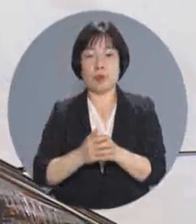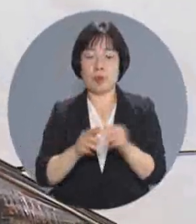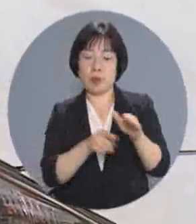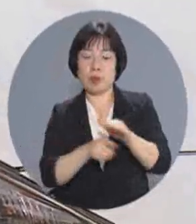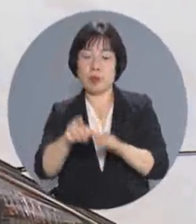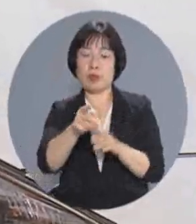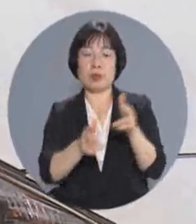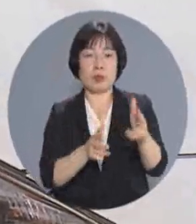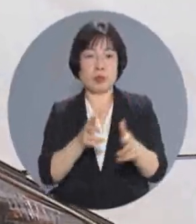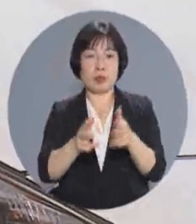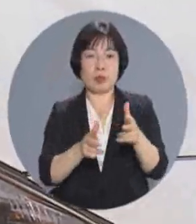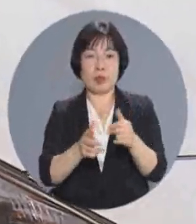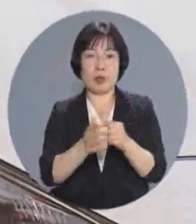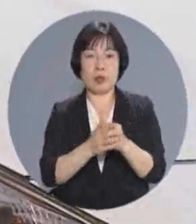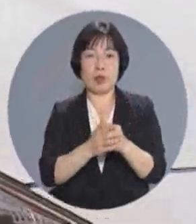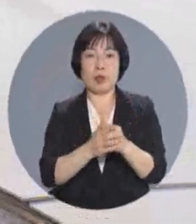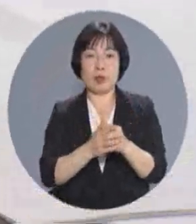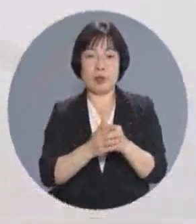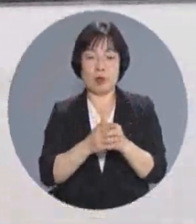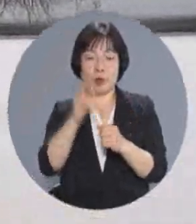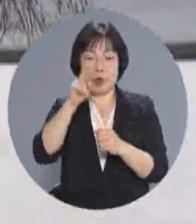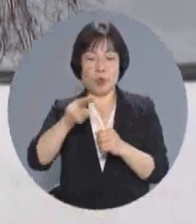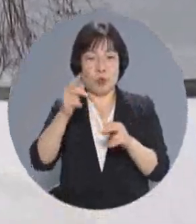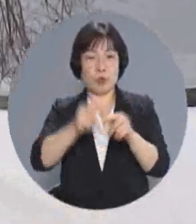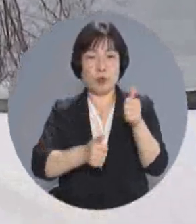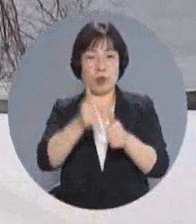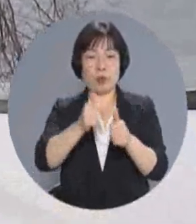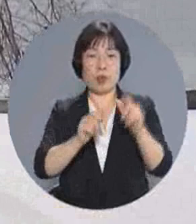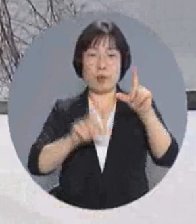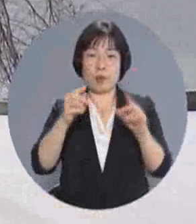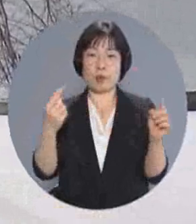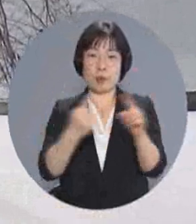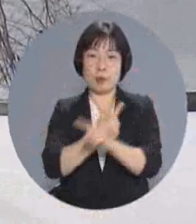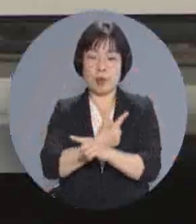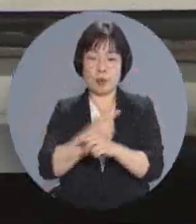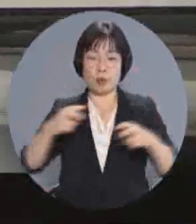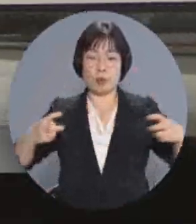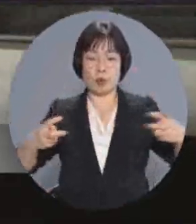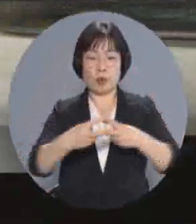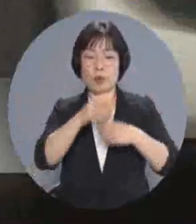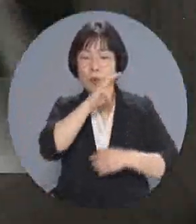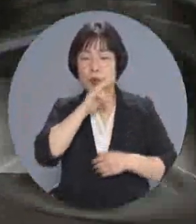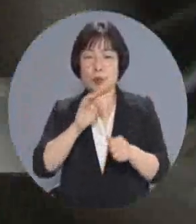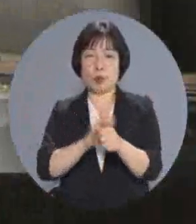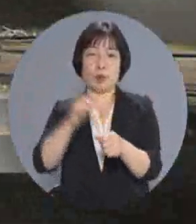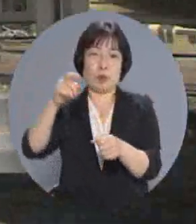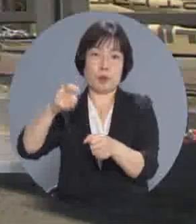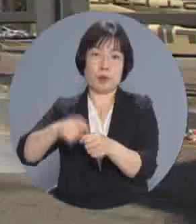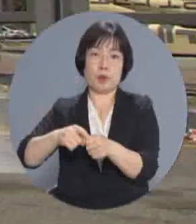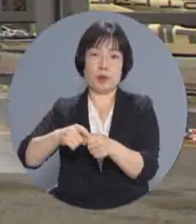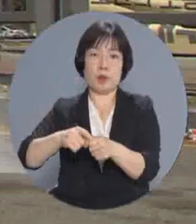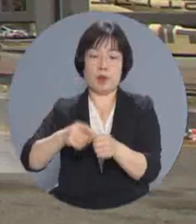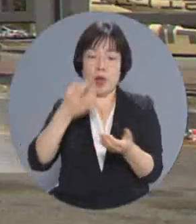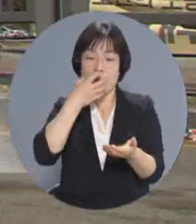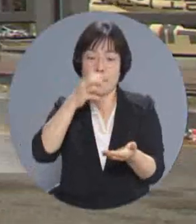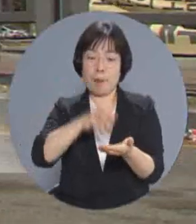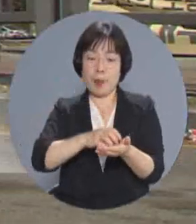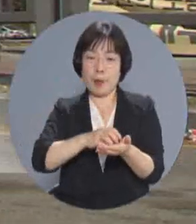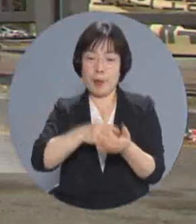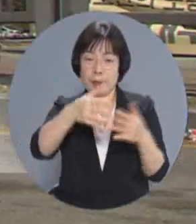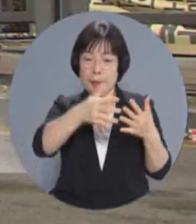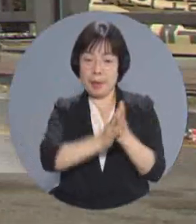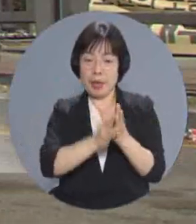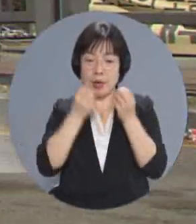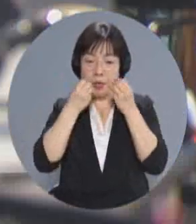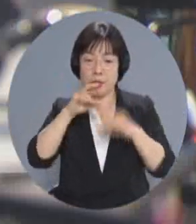사업. 하계 유대외 개체 도시의 이미지 개선과 교통약자 이용 편의 제공 등을 목적으로 법인택시가 폐차